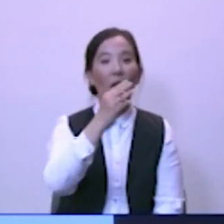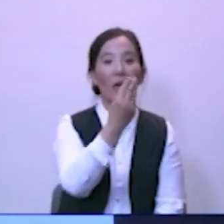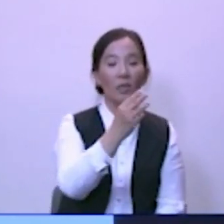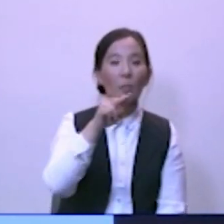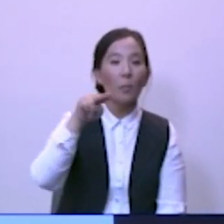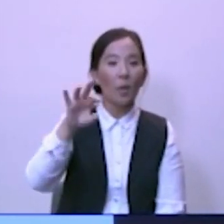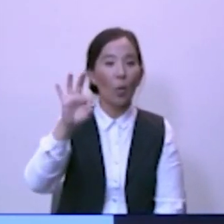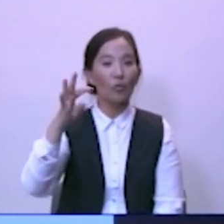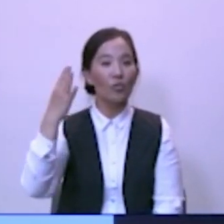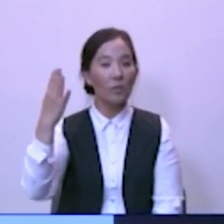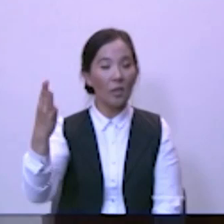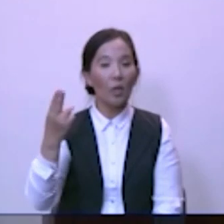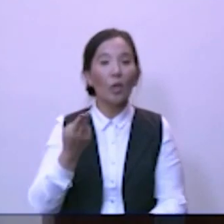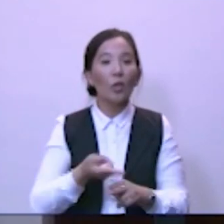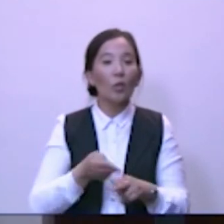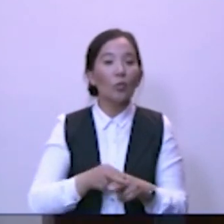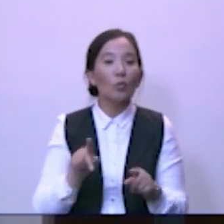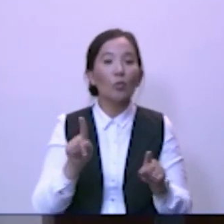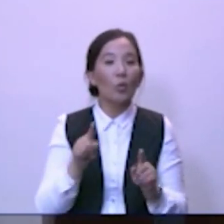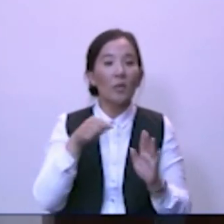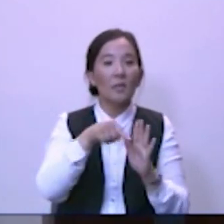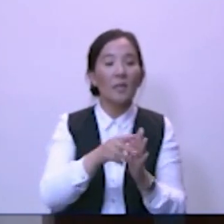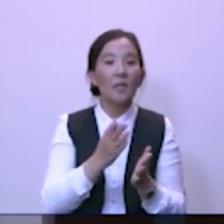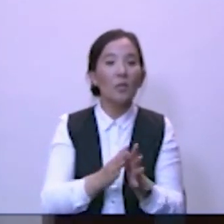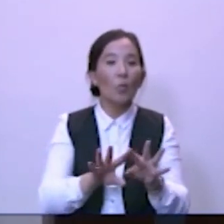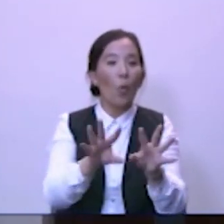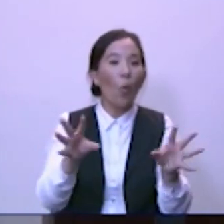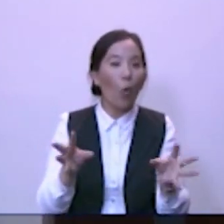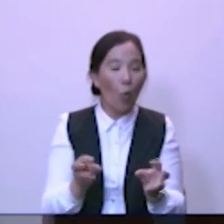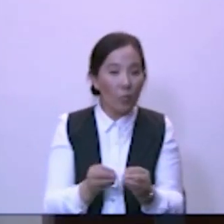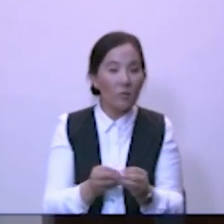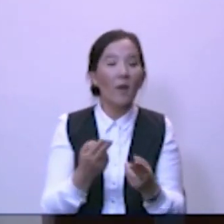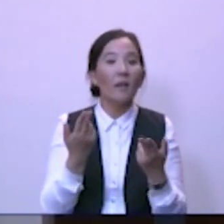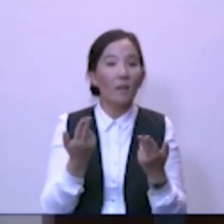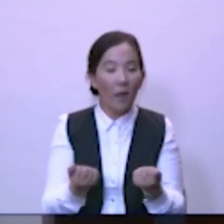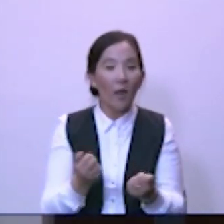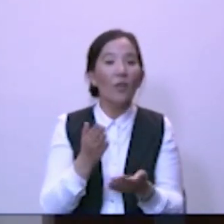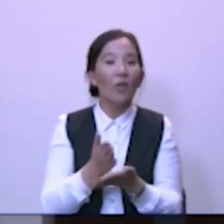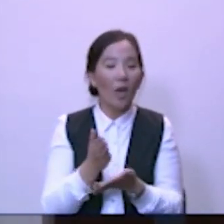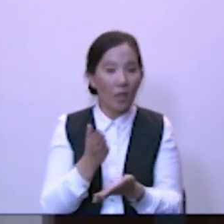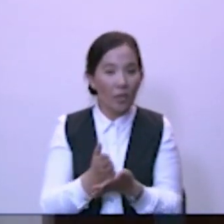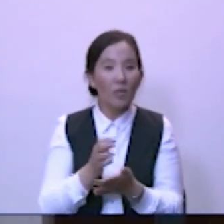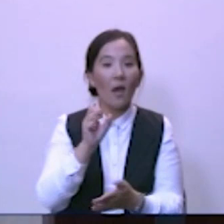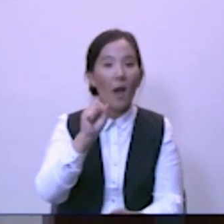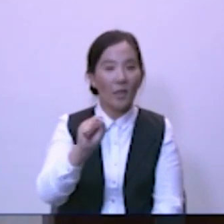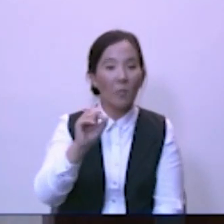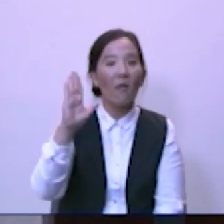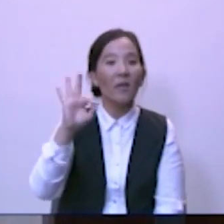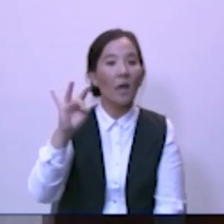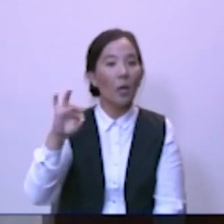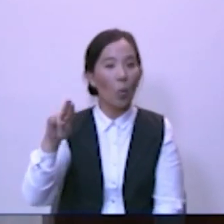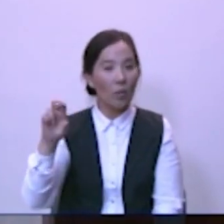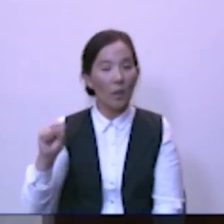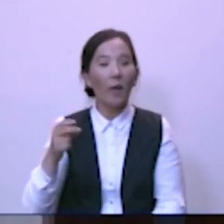po4 что есть общего правильно наличие атома водорода а чем они